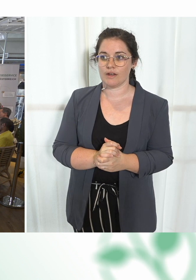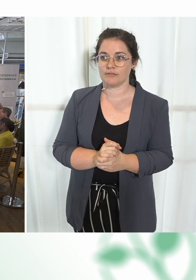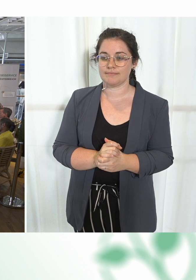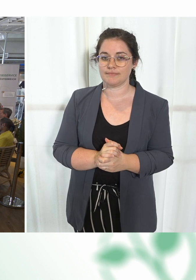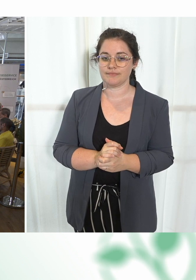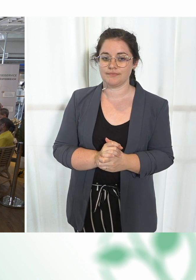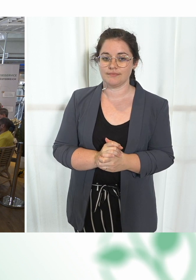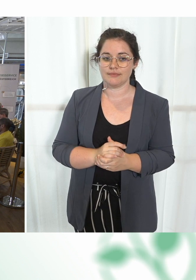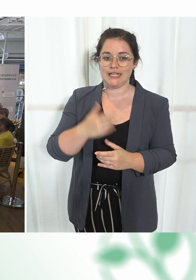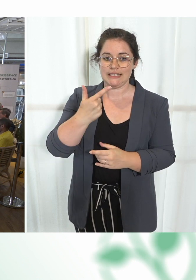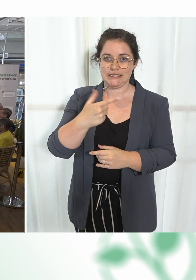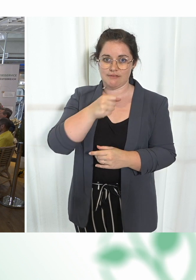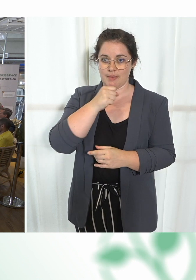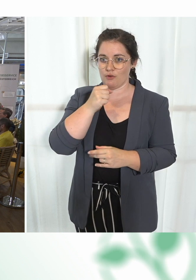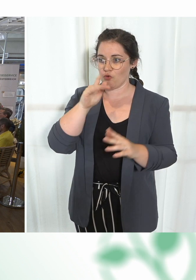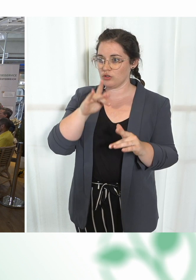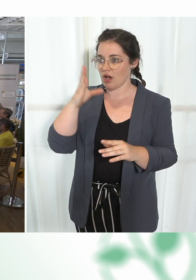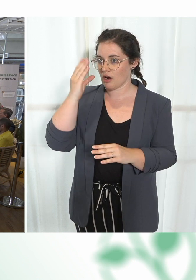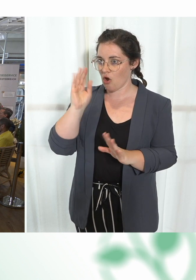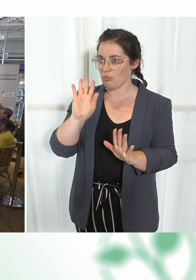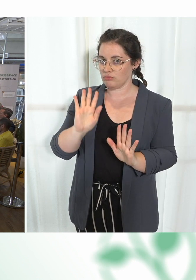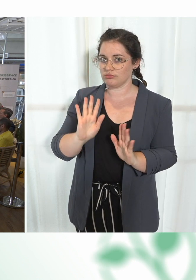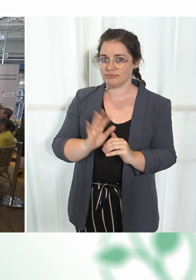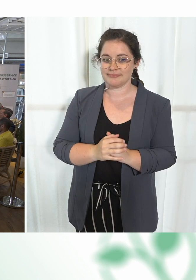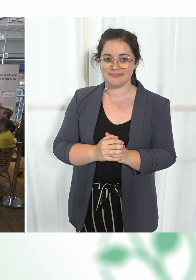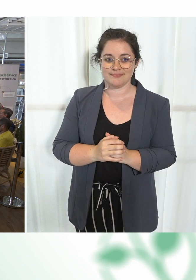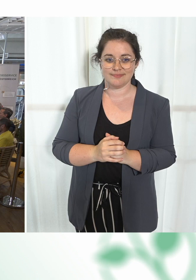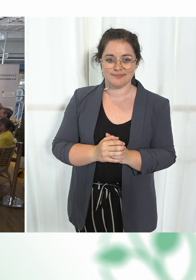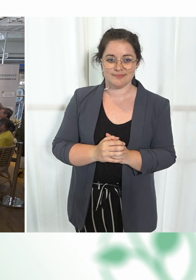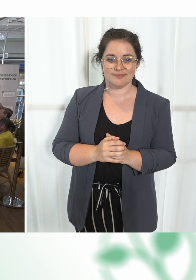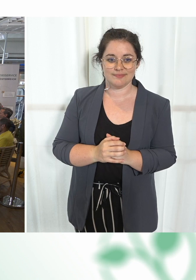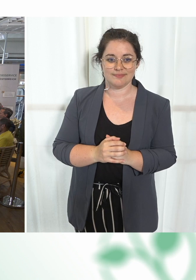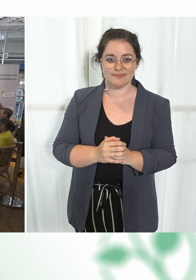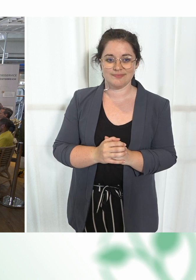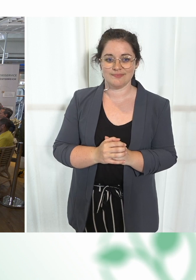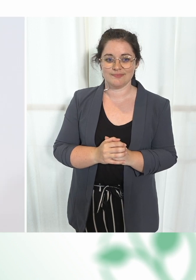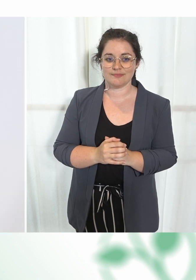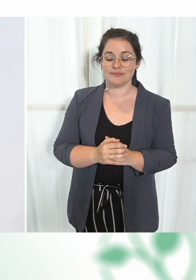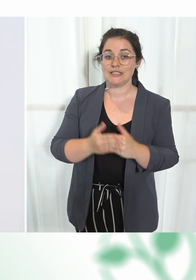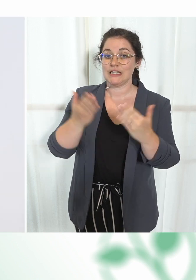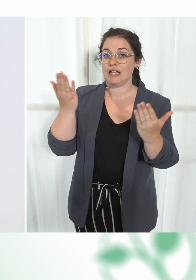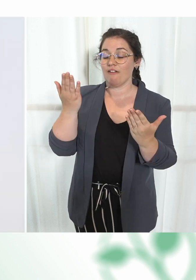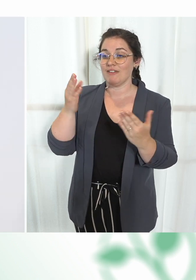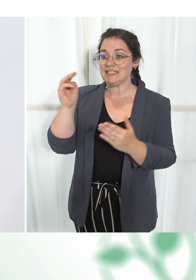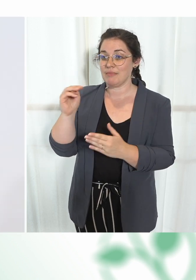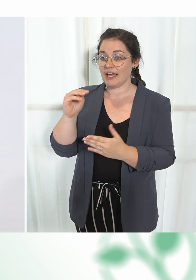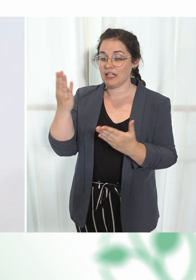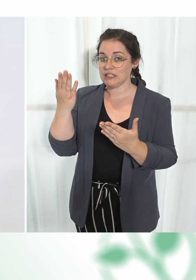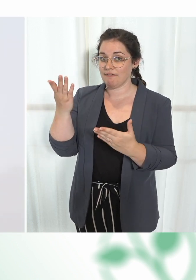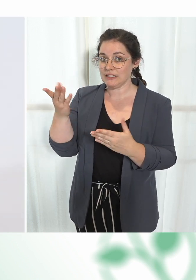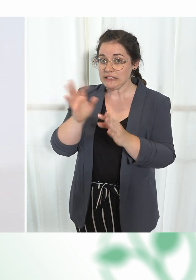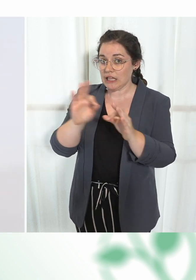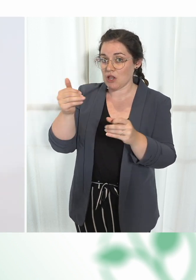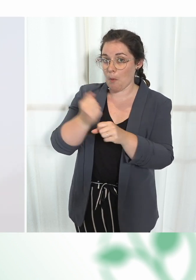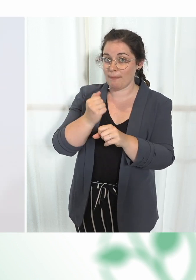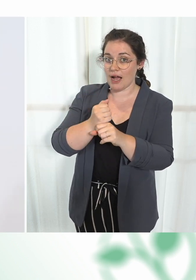Genau, wir haben zwei Mikrofone. Ich glaube, das Hand 3 ist jetzt bei der Frau Hofinger. Was ist Meritas und was macht Meritas genau?